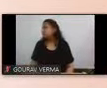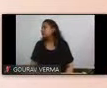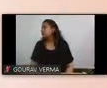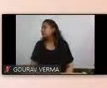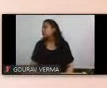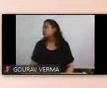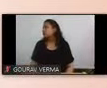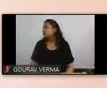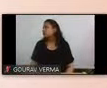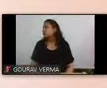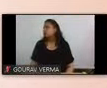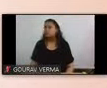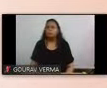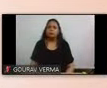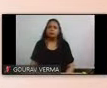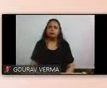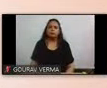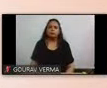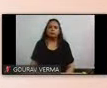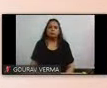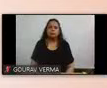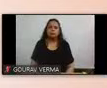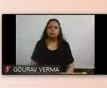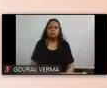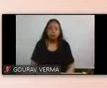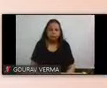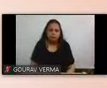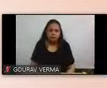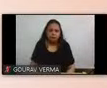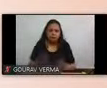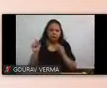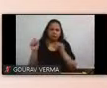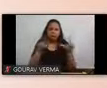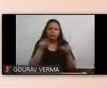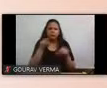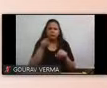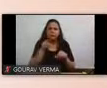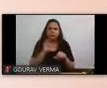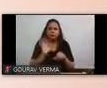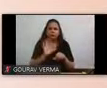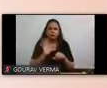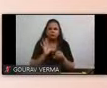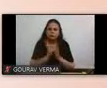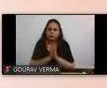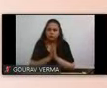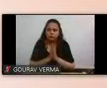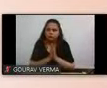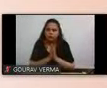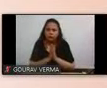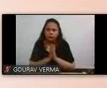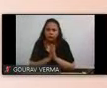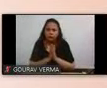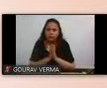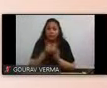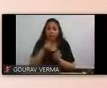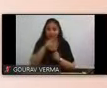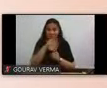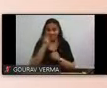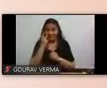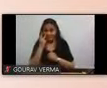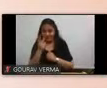Okay, this is also, no, this is not a video. Yeah, not only these kind of things,